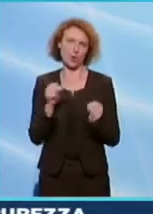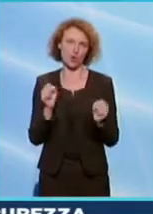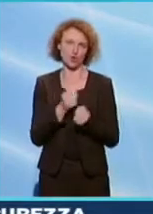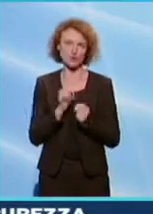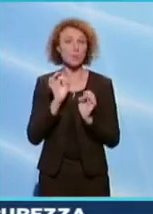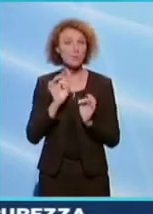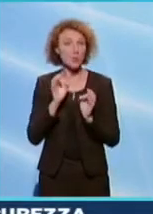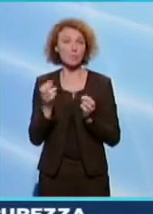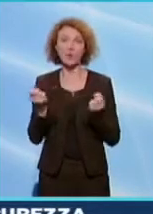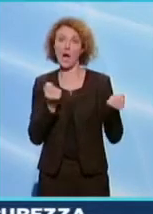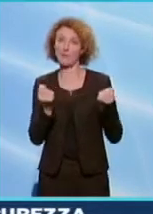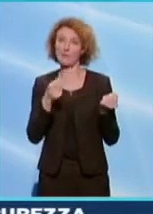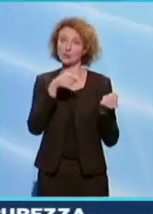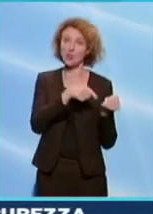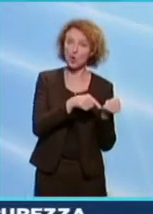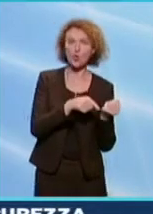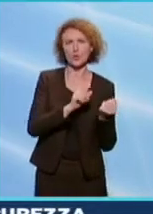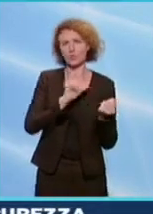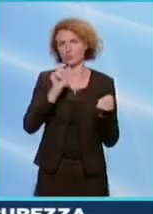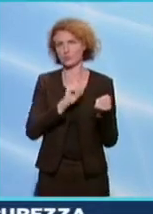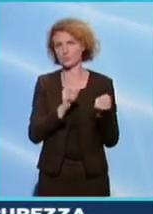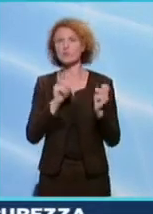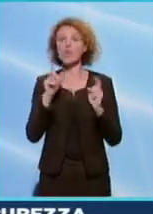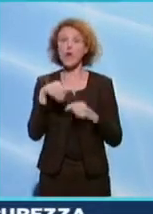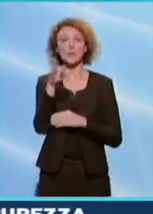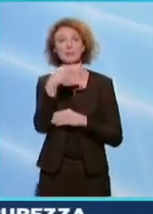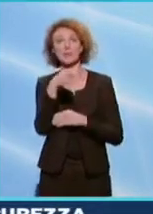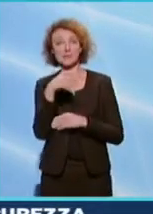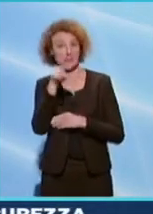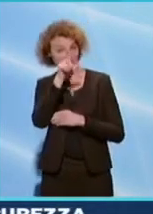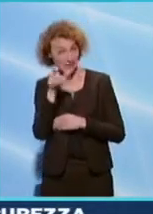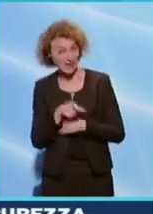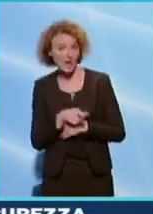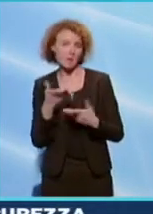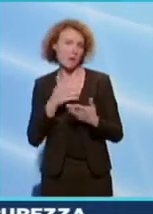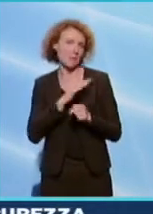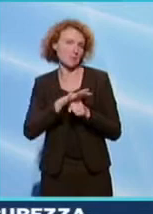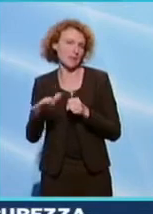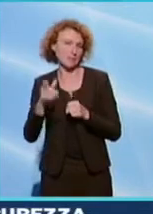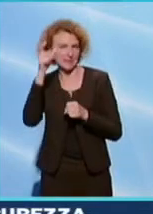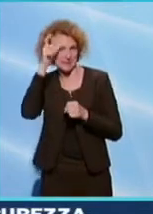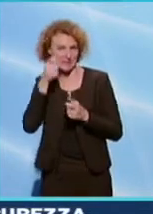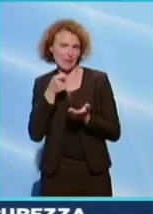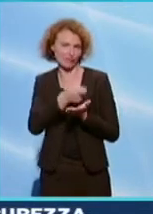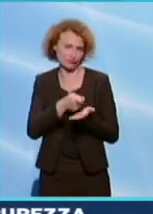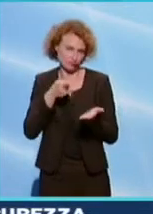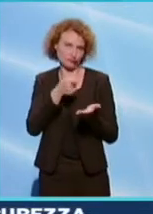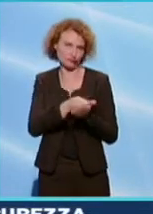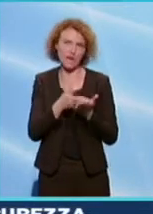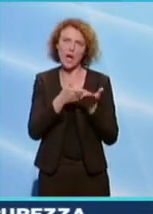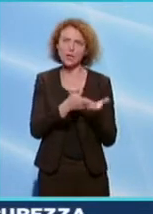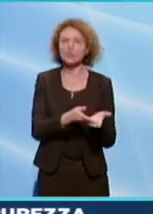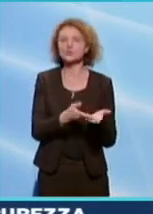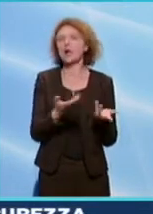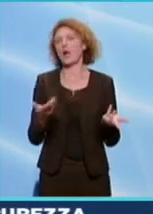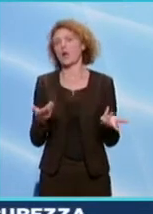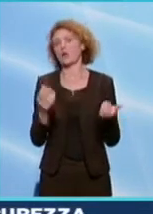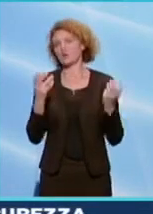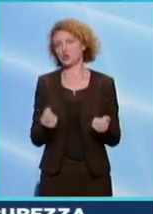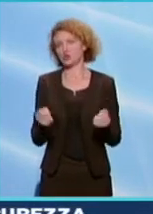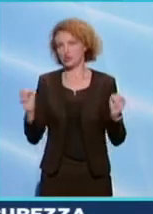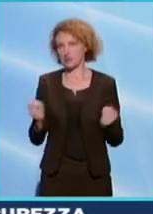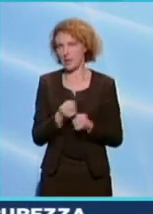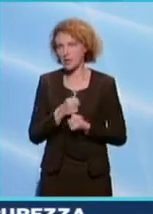ma in questo caso gli armatori che battono bandiera italiana che sono ampiamente sovvenzionati da questo stato allora questa situazione è inaccettabile